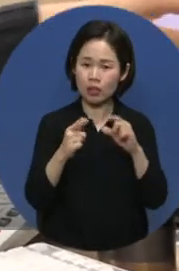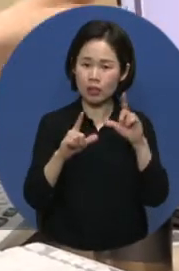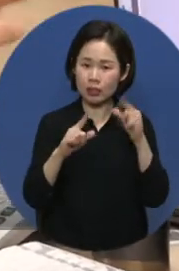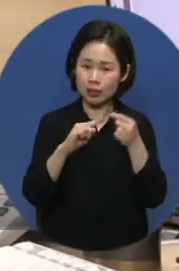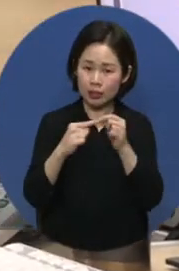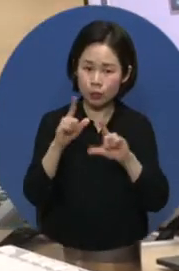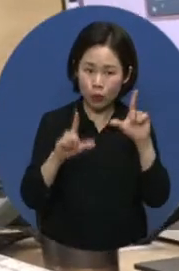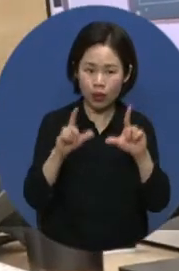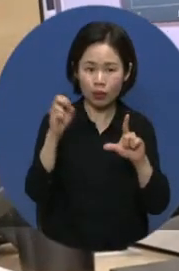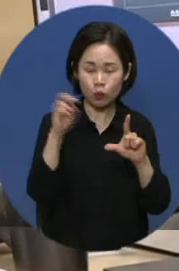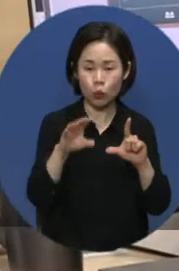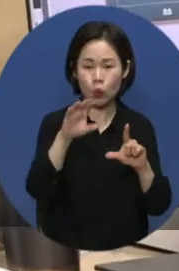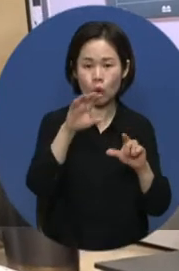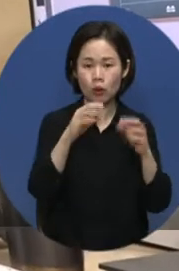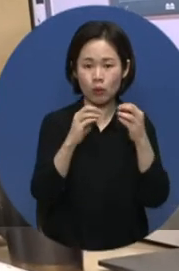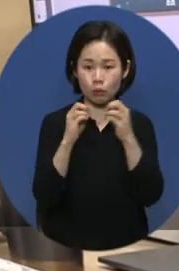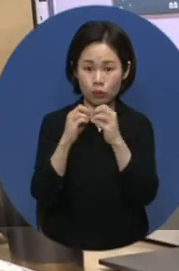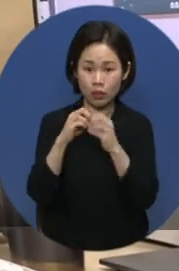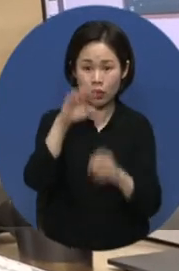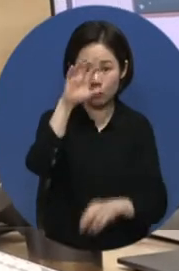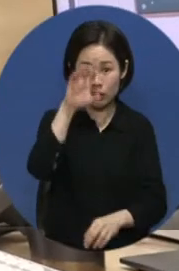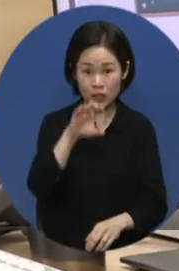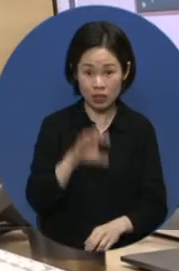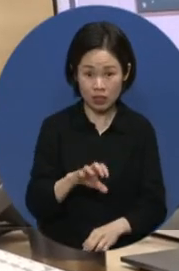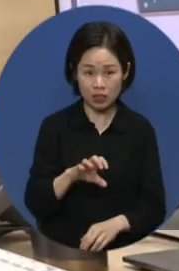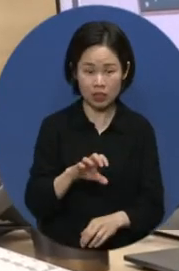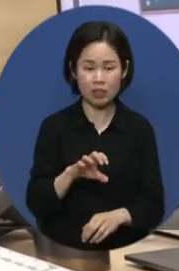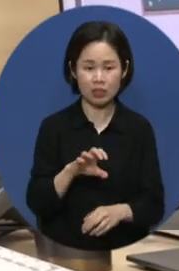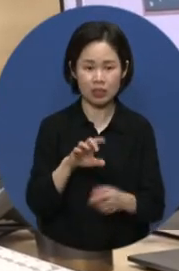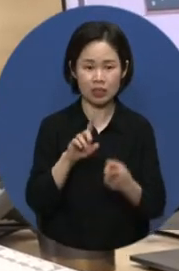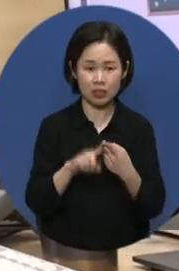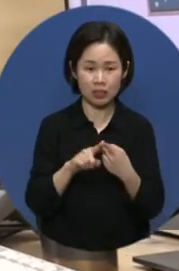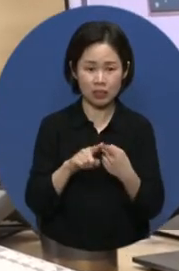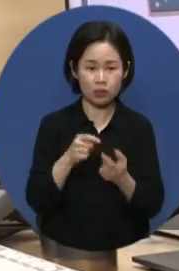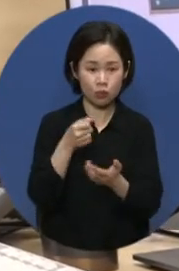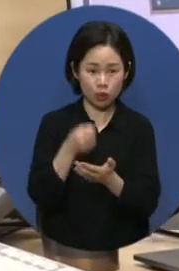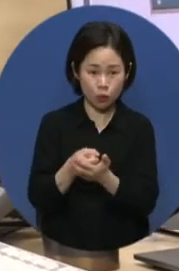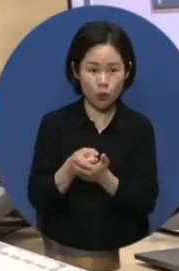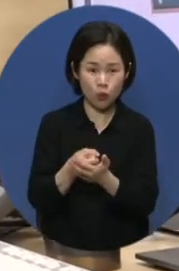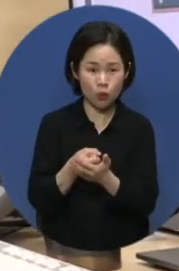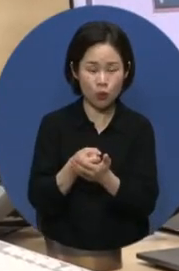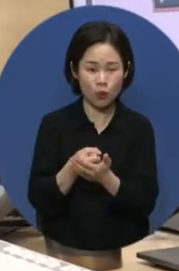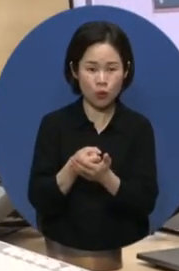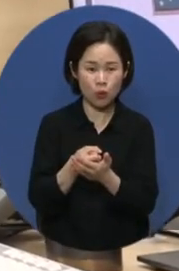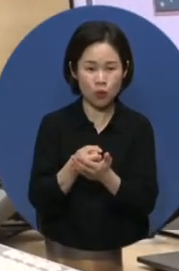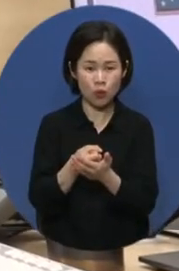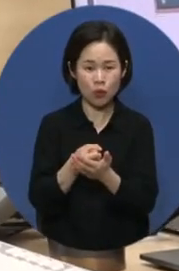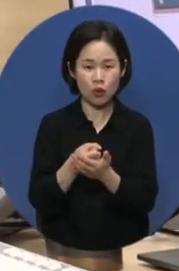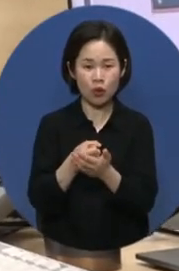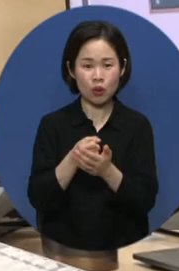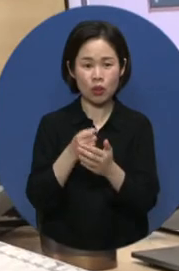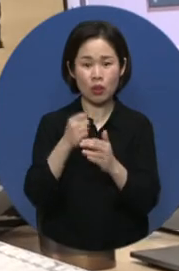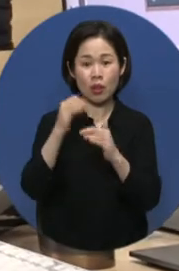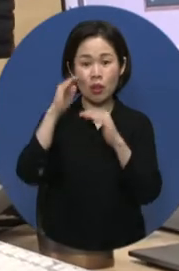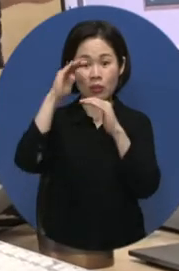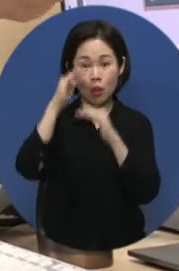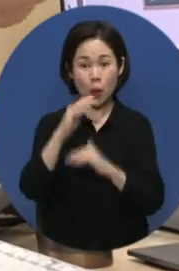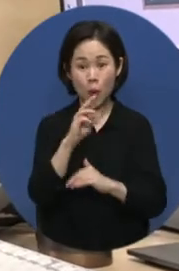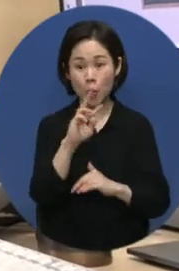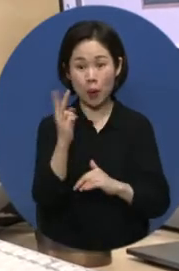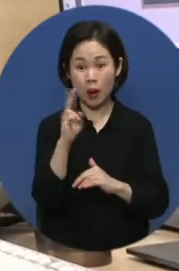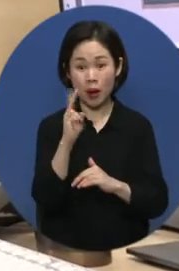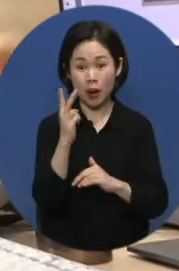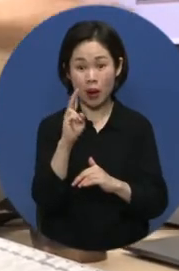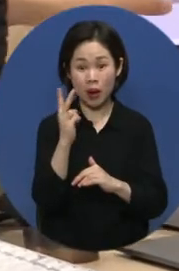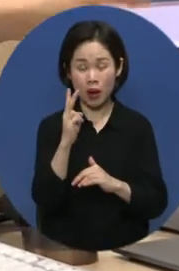이 위치, 그림 위치, 텍스트 위치 같은 걸 정해서 매번 바뀌는 그 뉴스 내용은 이제 이